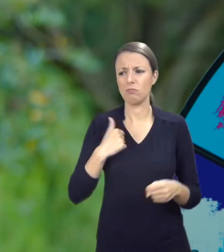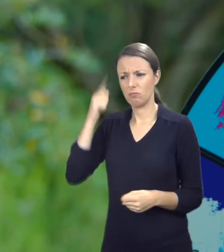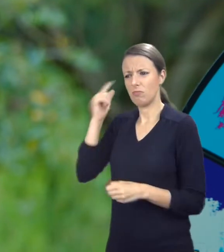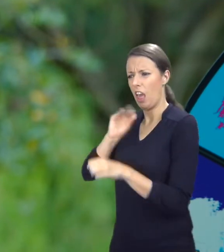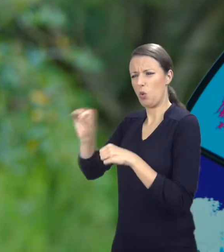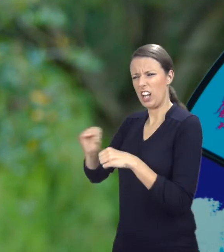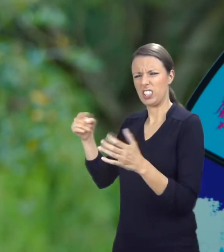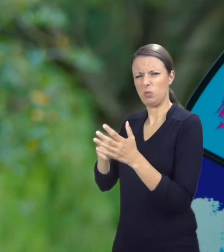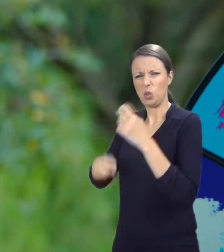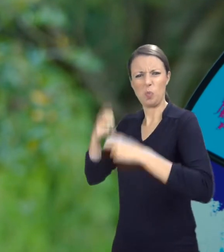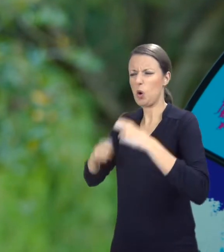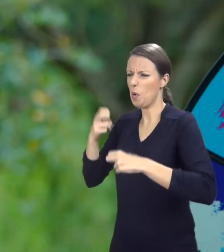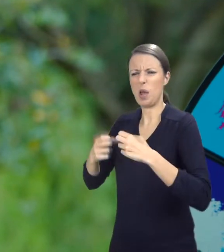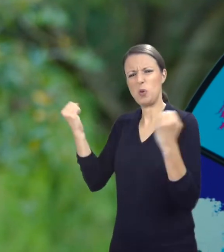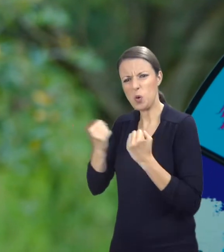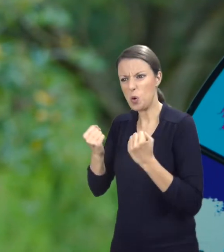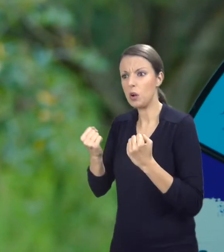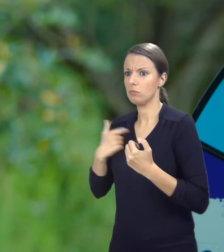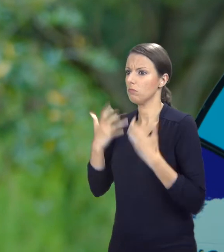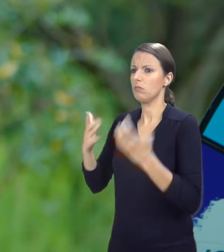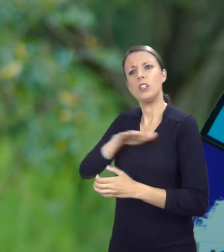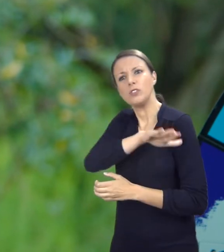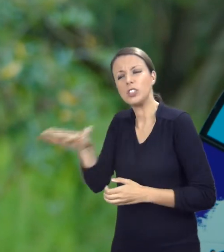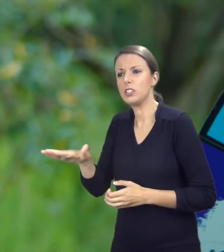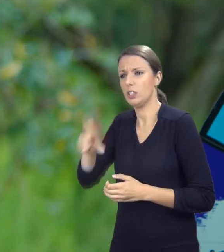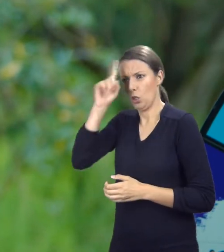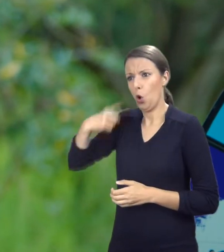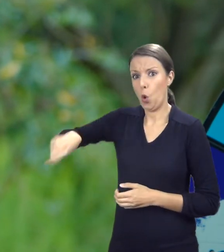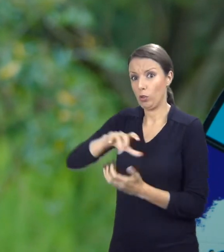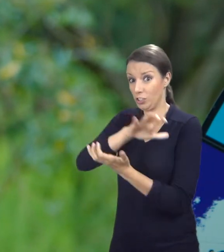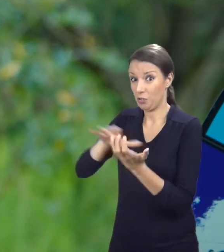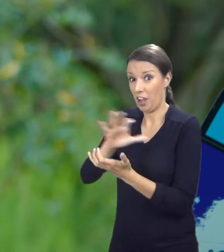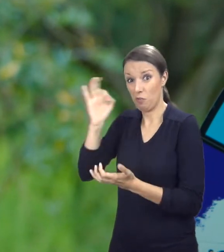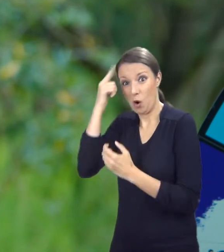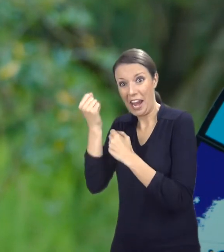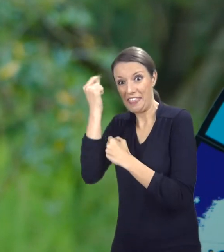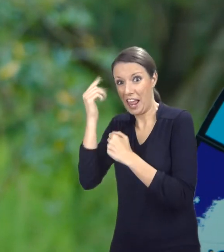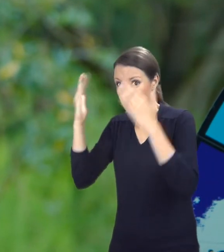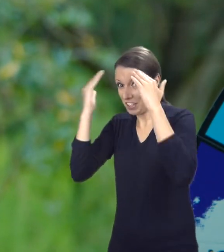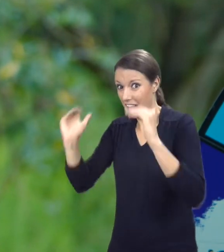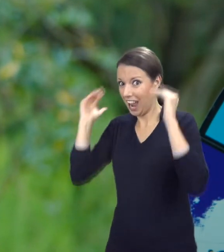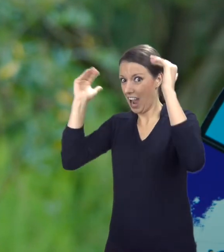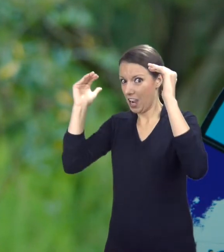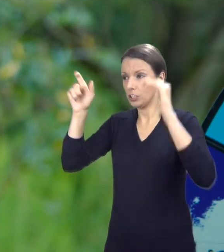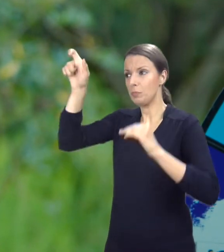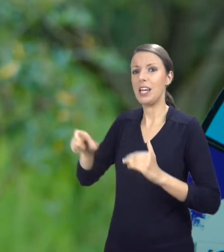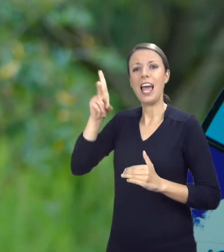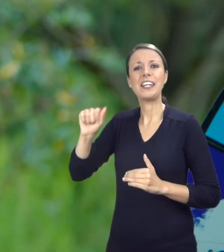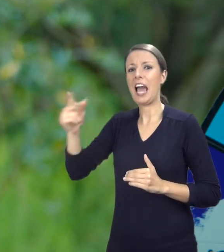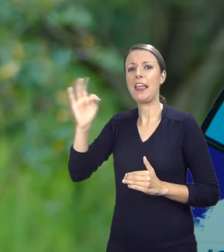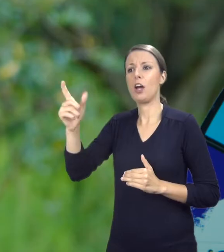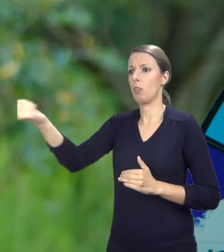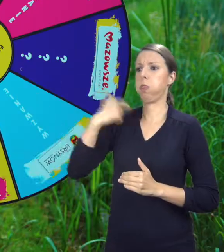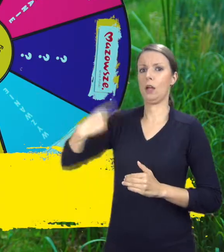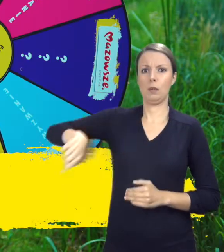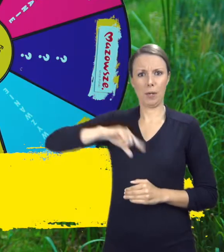największy problem, więc ja bym chciał, żeby wszyscy obywatele na świecie podnieśli swój poziom intelektualny. Żeby Immanuel Kant nie mógł nam zarzucić, że jesteśmy